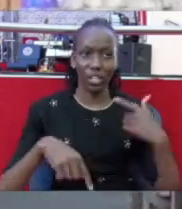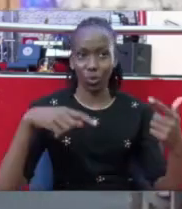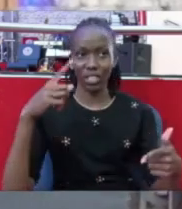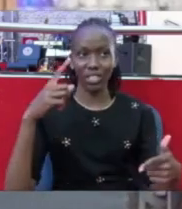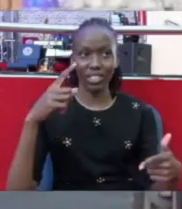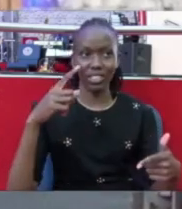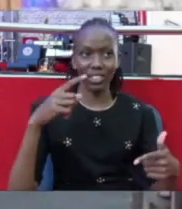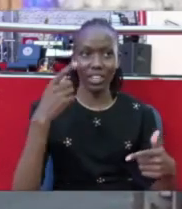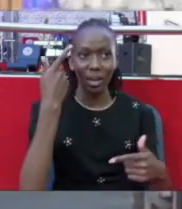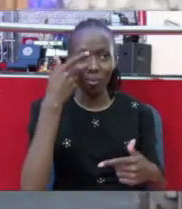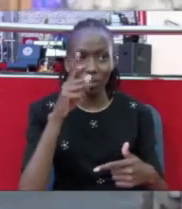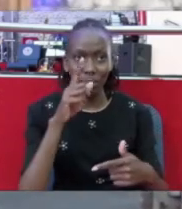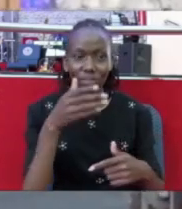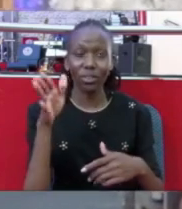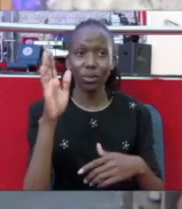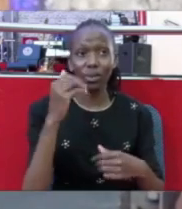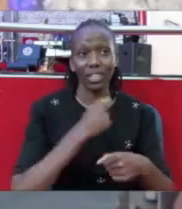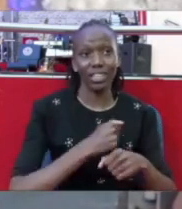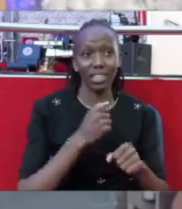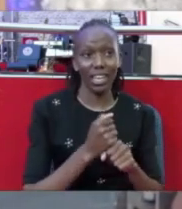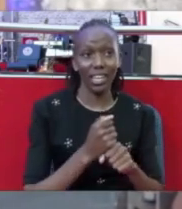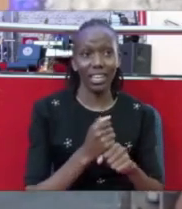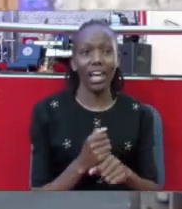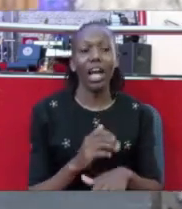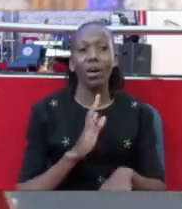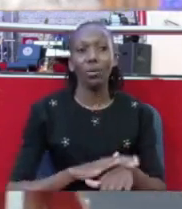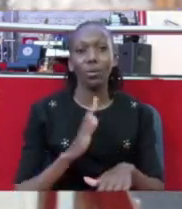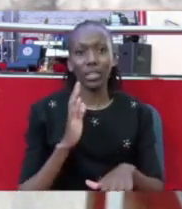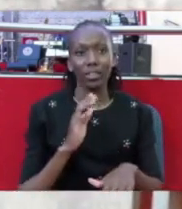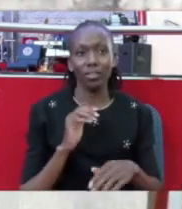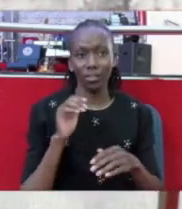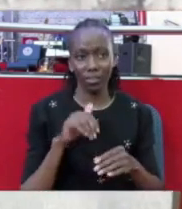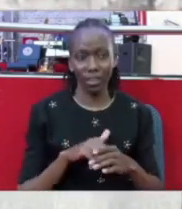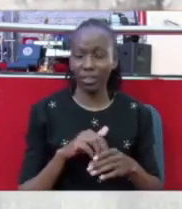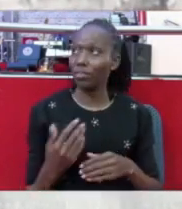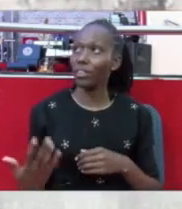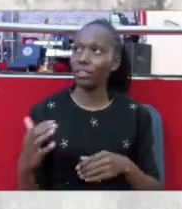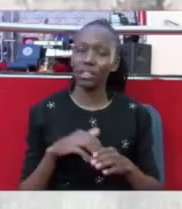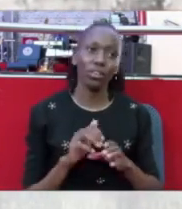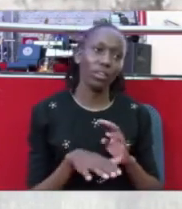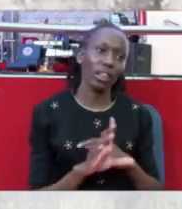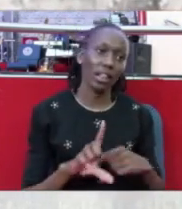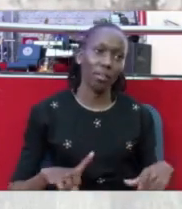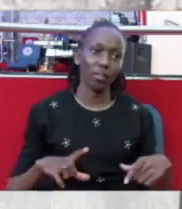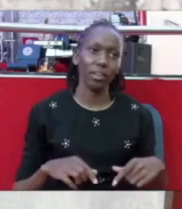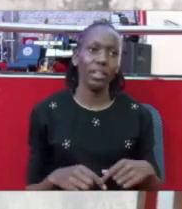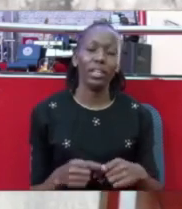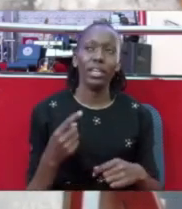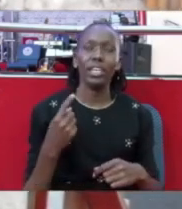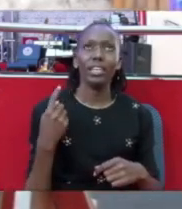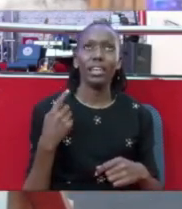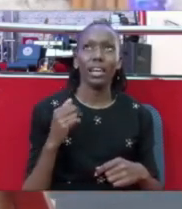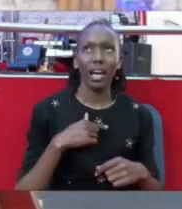kumtukuza. Because he has done great things for you. Kwa sababu amefanya mambo makuu kwako. I remember in 1992.